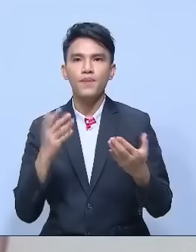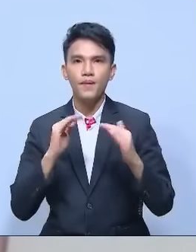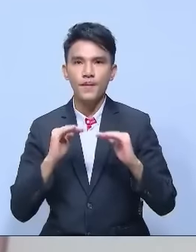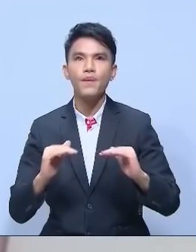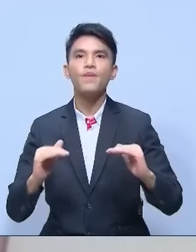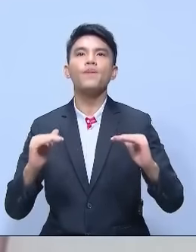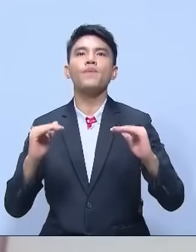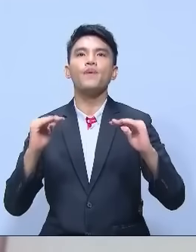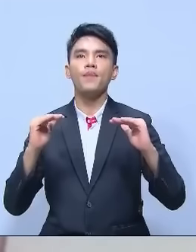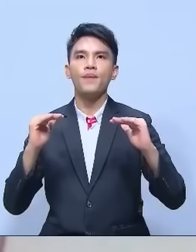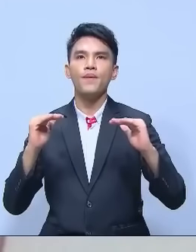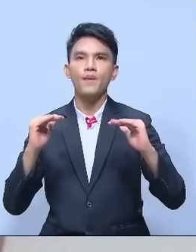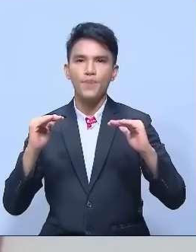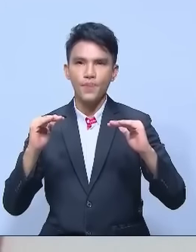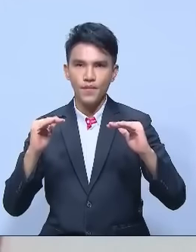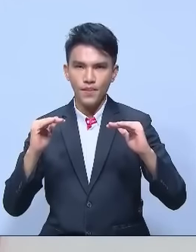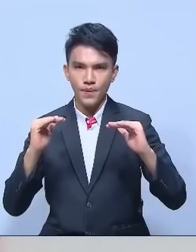ค่ะ